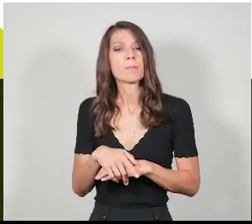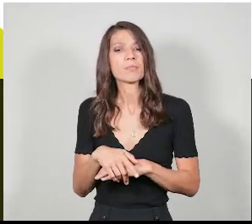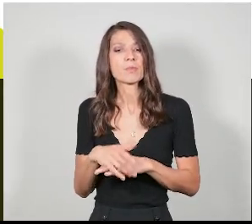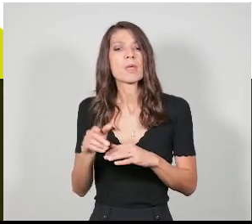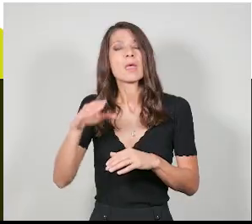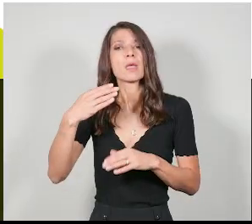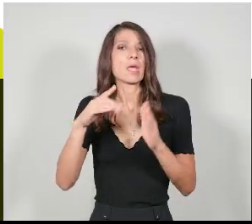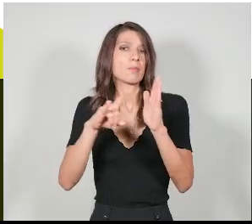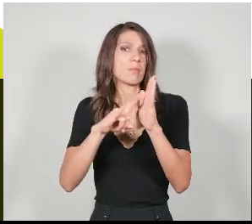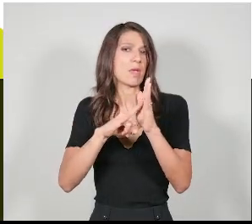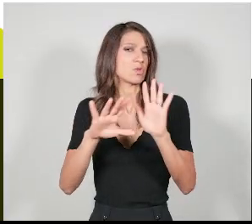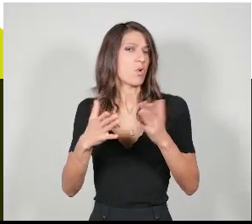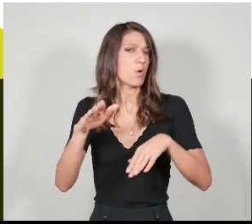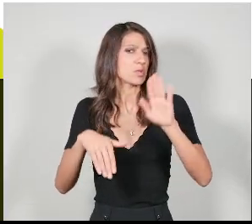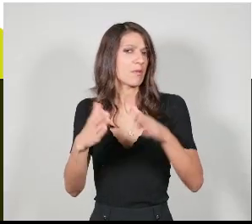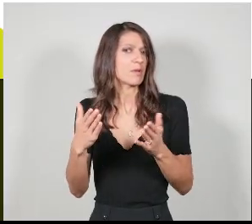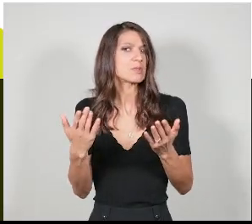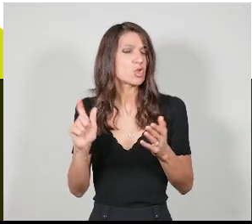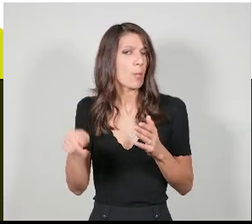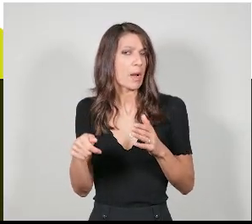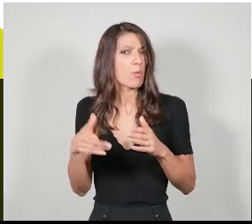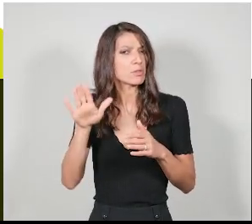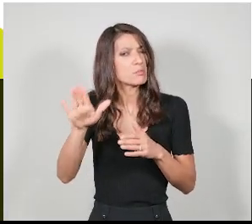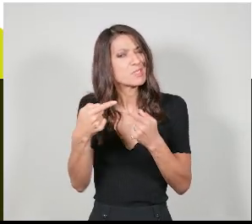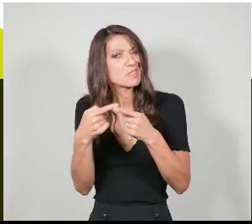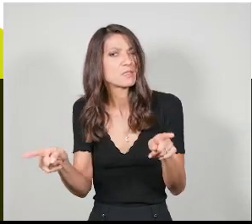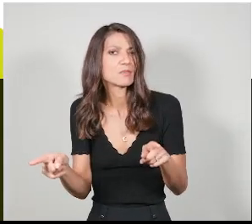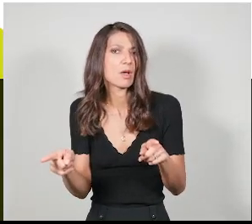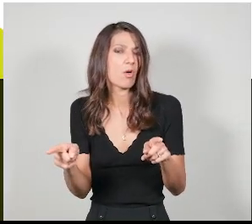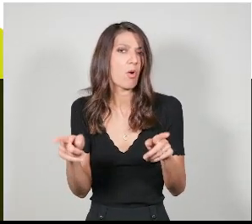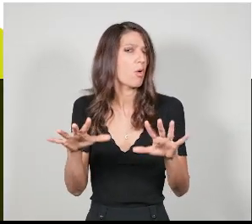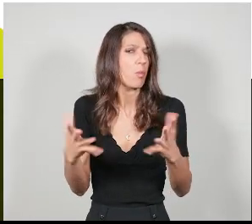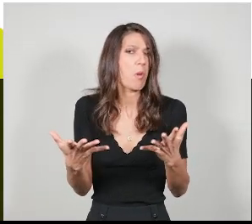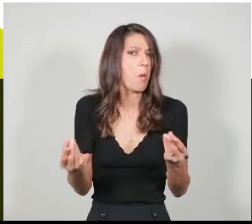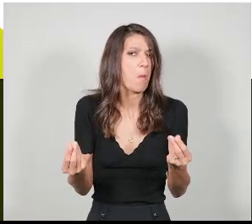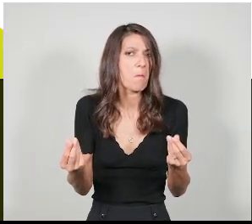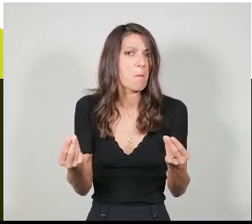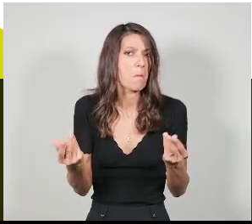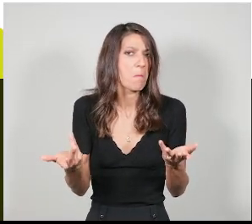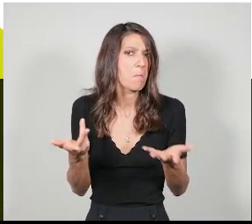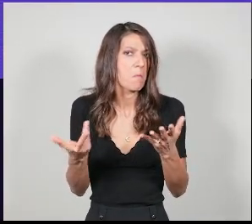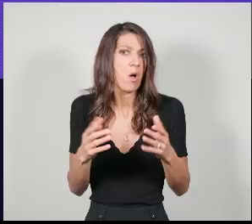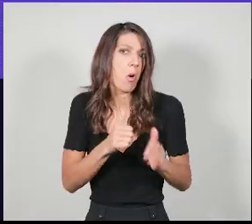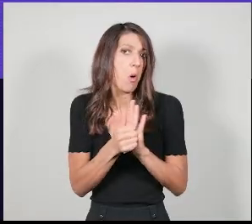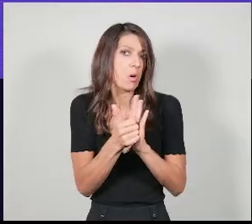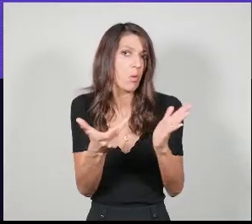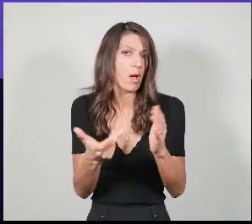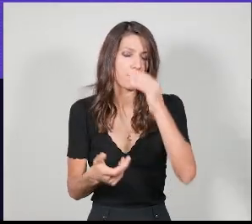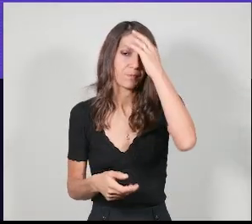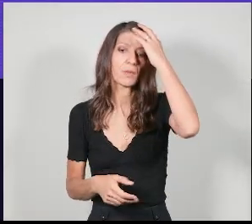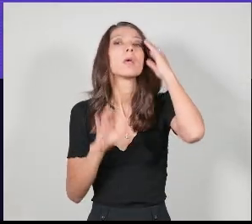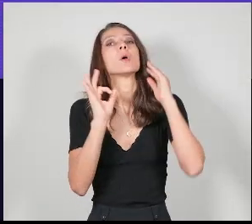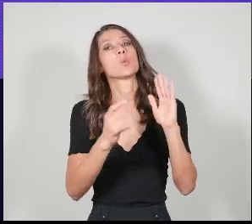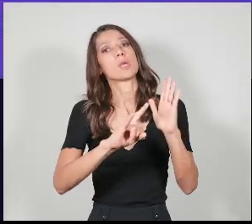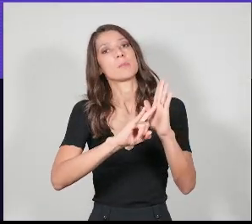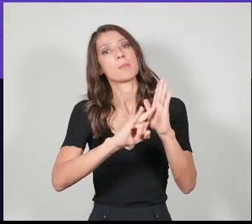orientation territoriale qui n'est pas celui-là. Du coup, elles se situent comment dans ce paradigme? Effectivement, pour les